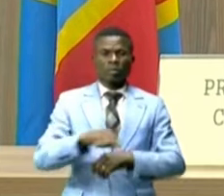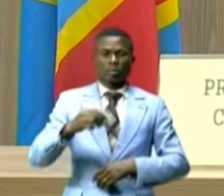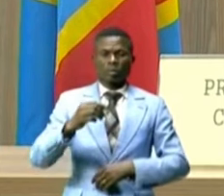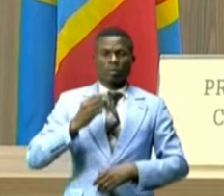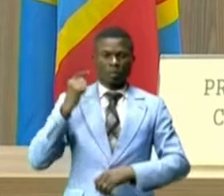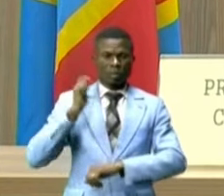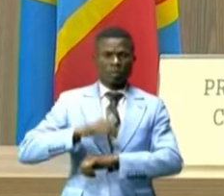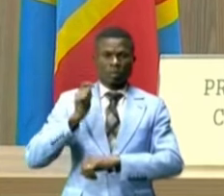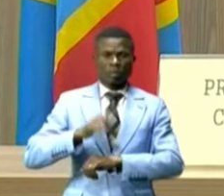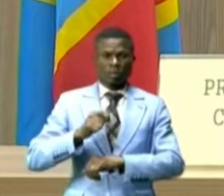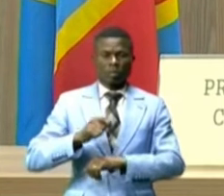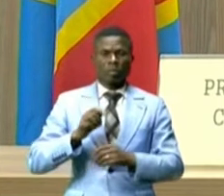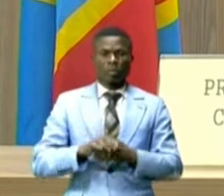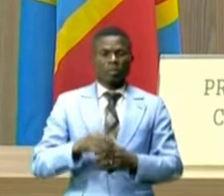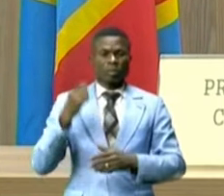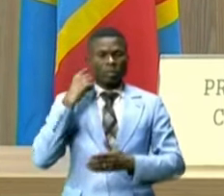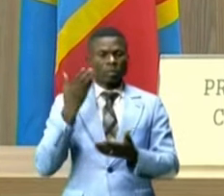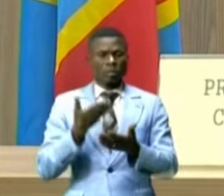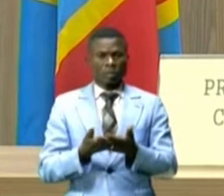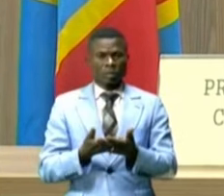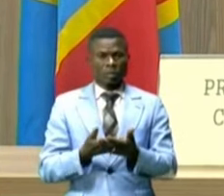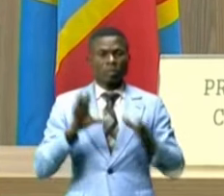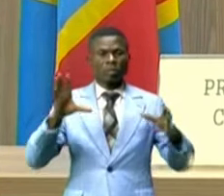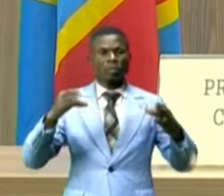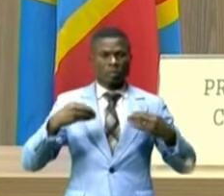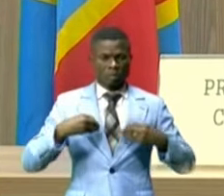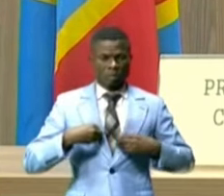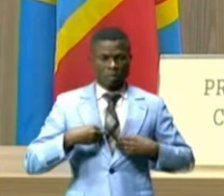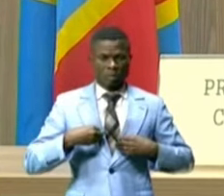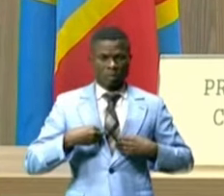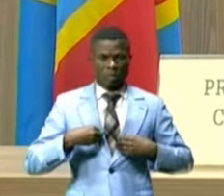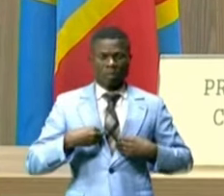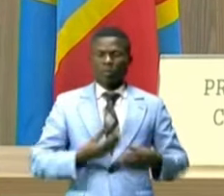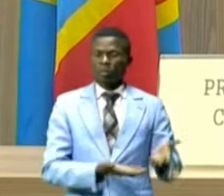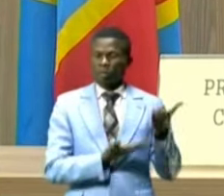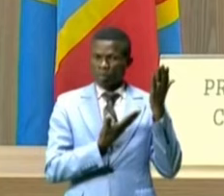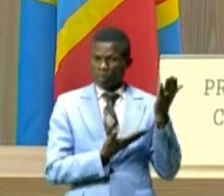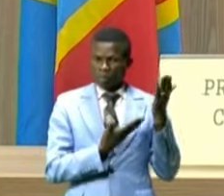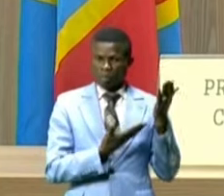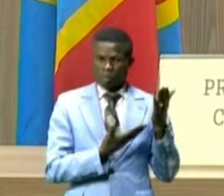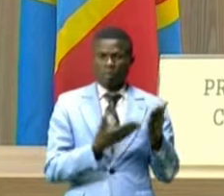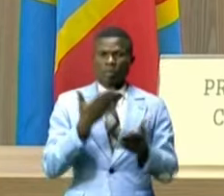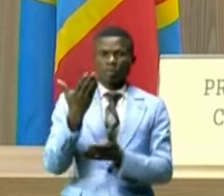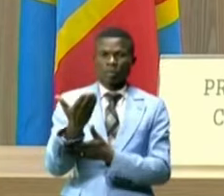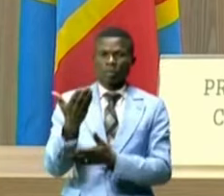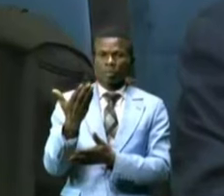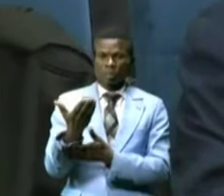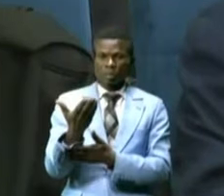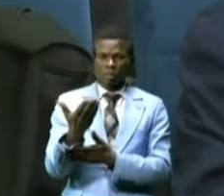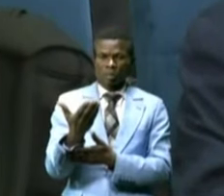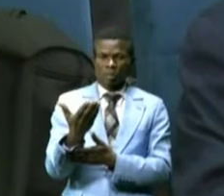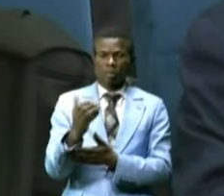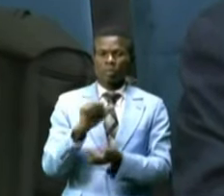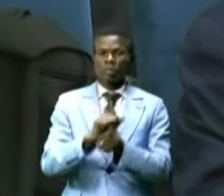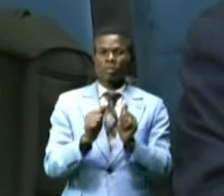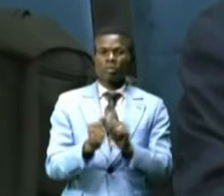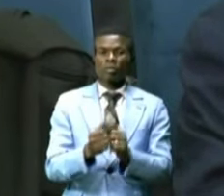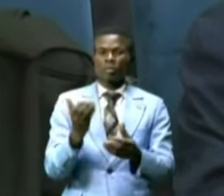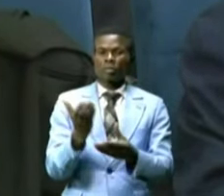public entendu, dit recevable et non fondé la demande de surséance